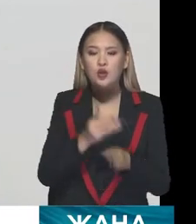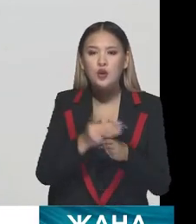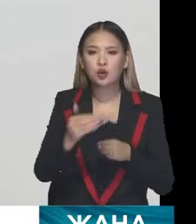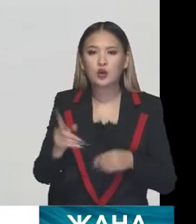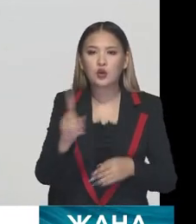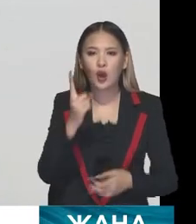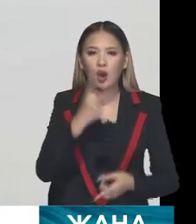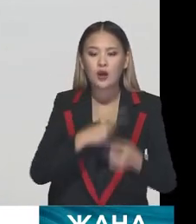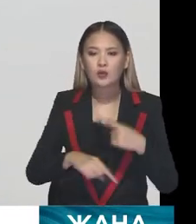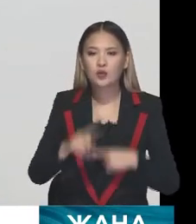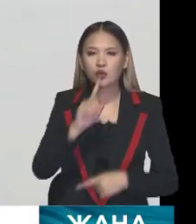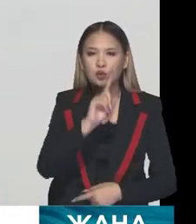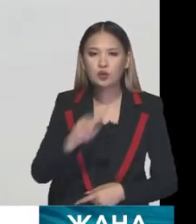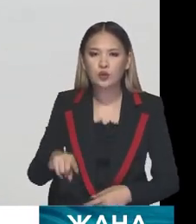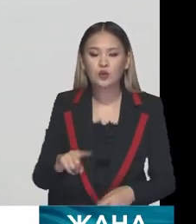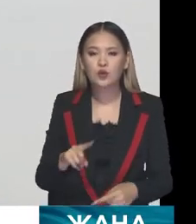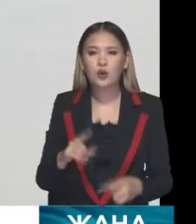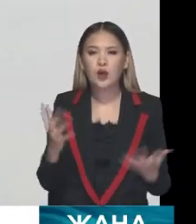қайтып оралмайтындай